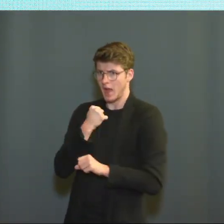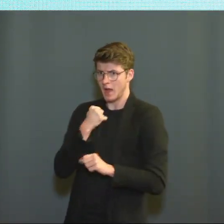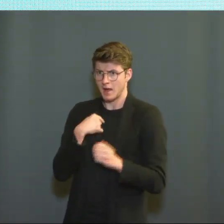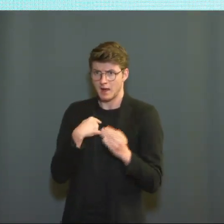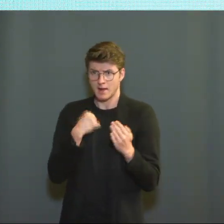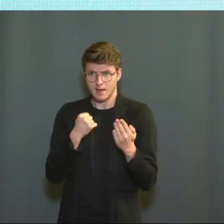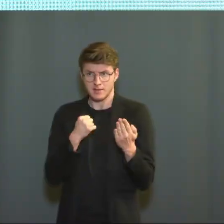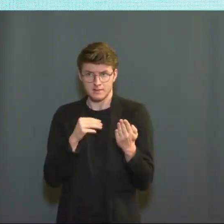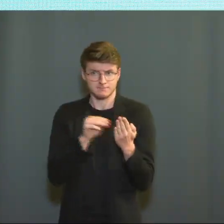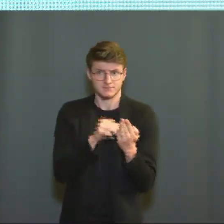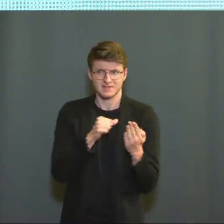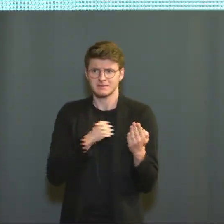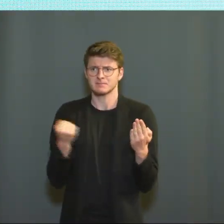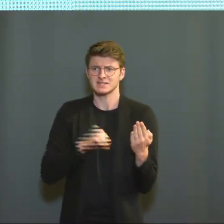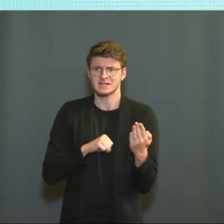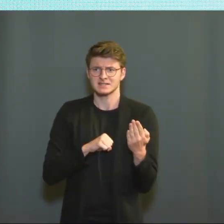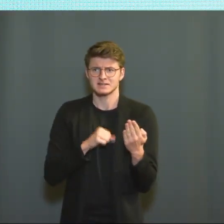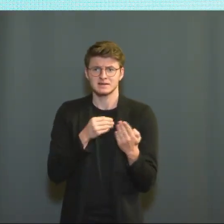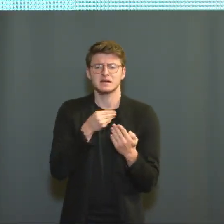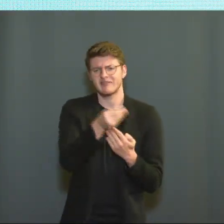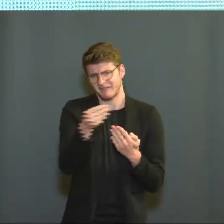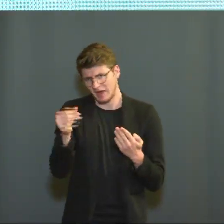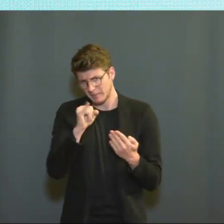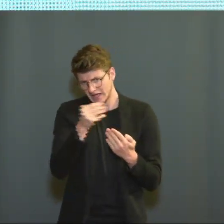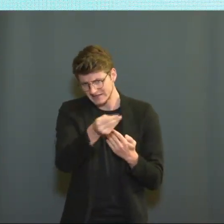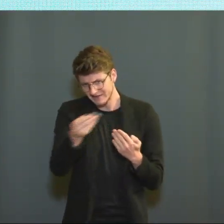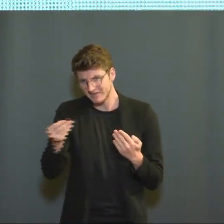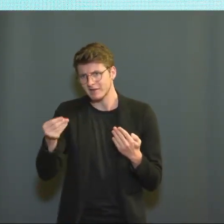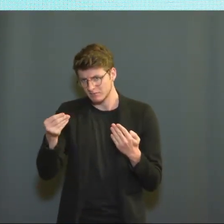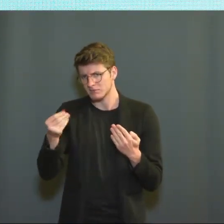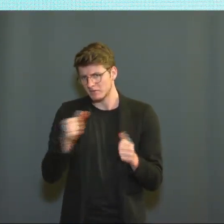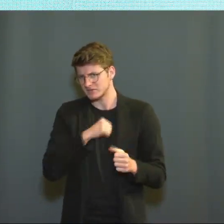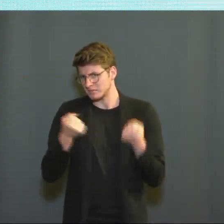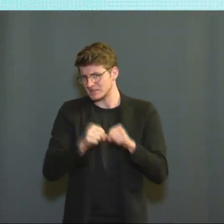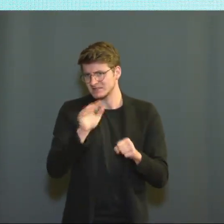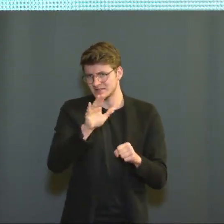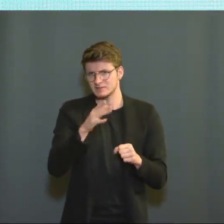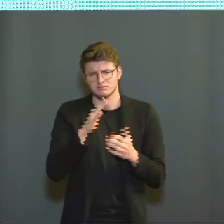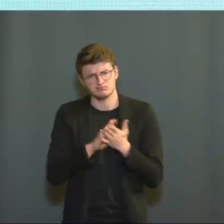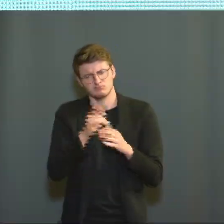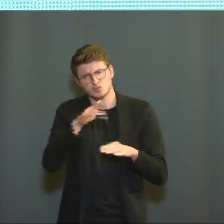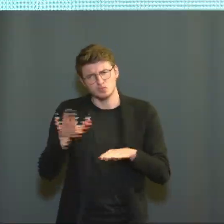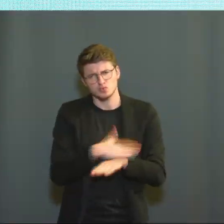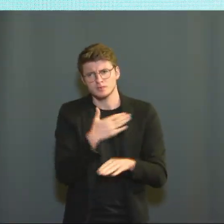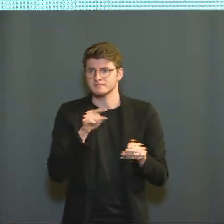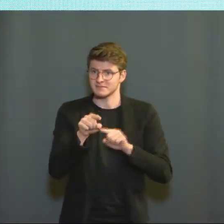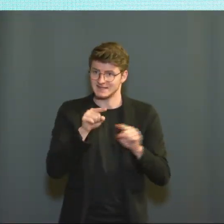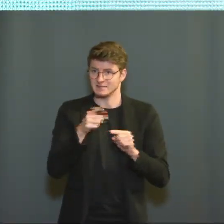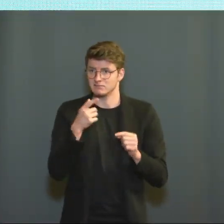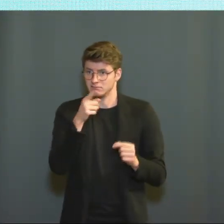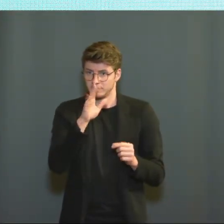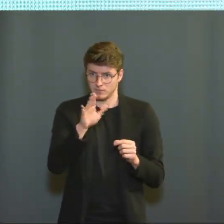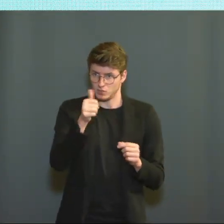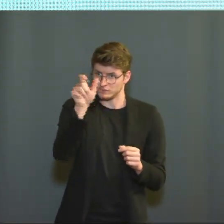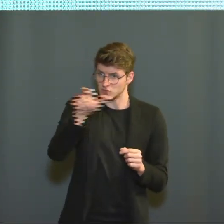op de hoogte brengt van uw resultaat. We vragen uiteraard om dat te doen, zodat voldoende mensen op de hoogte gebracht